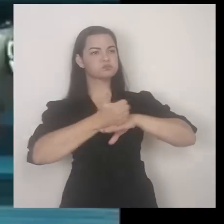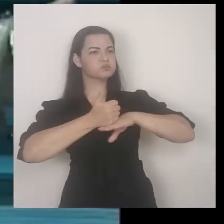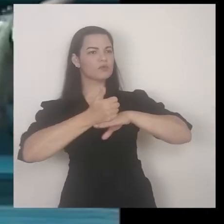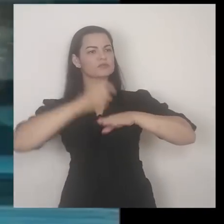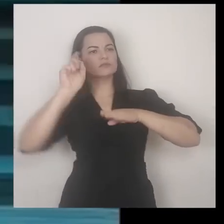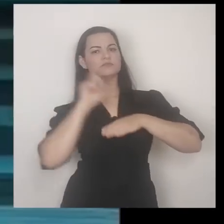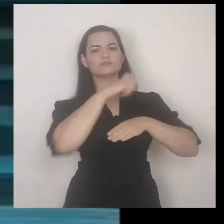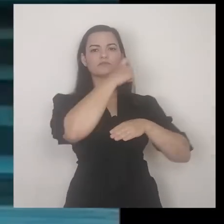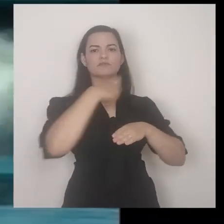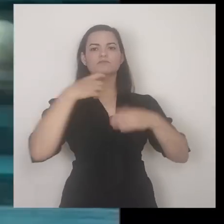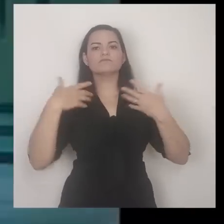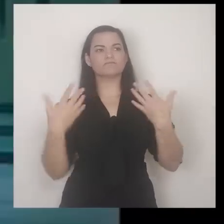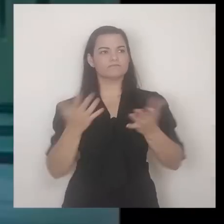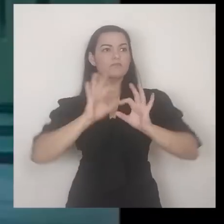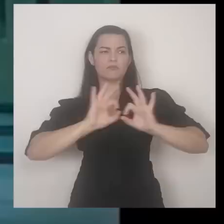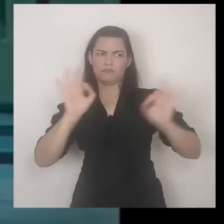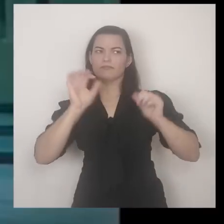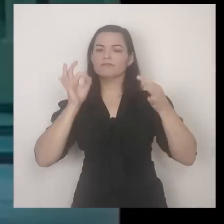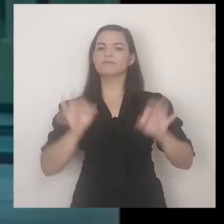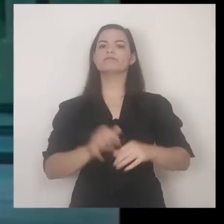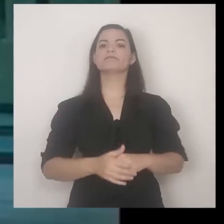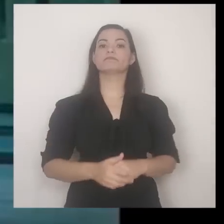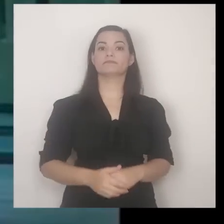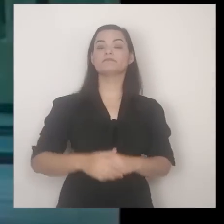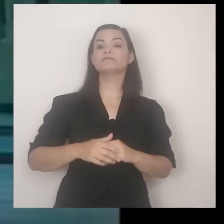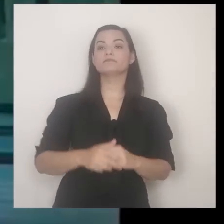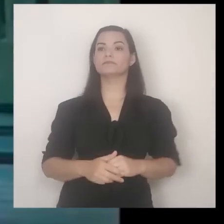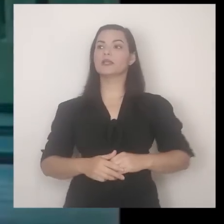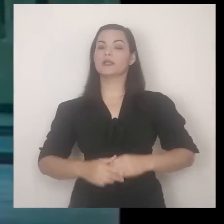barbiere di qualità, di qualità.